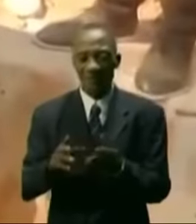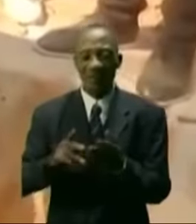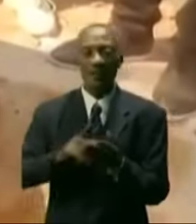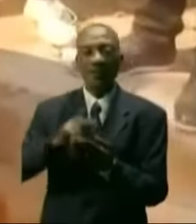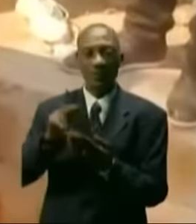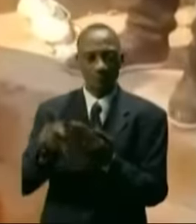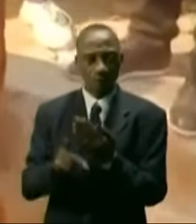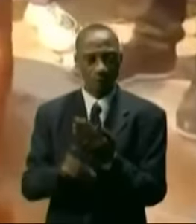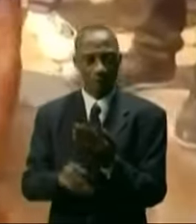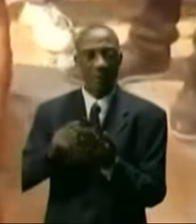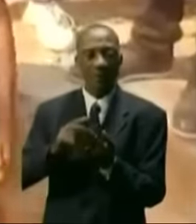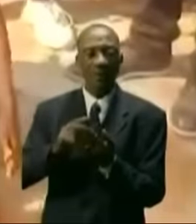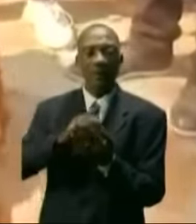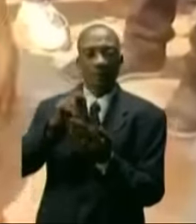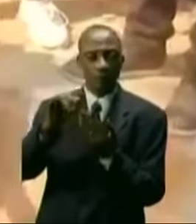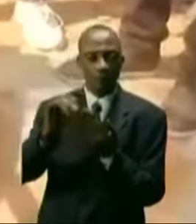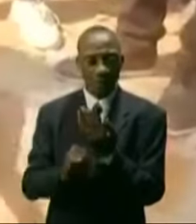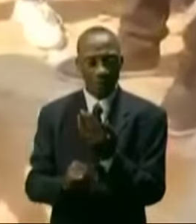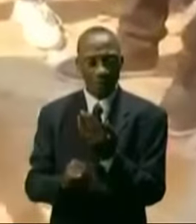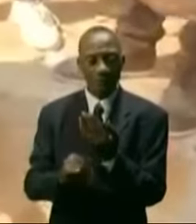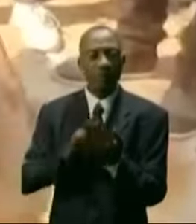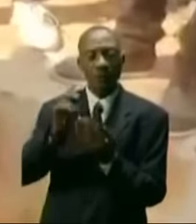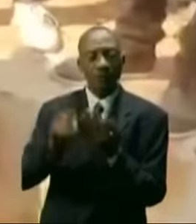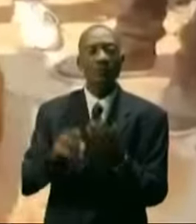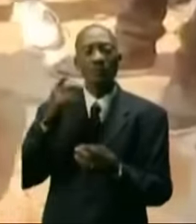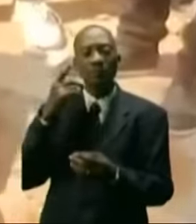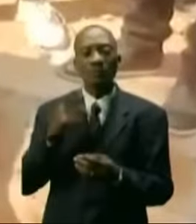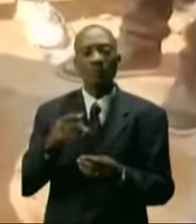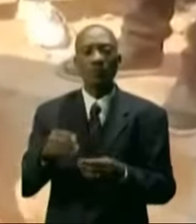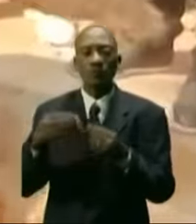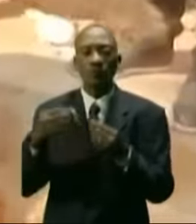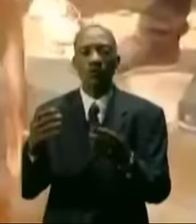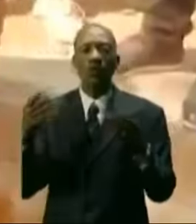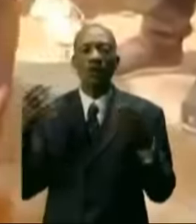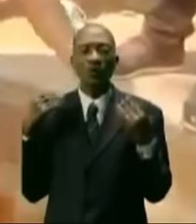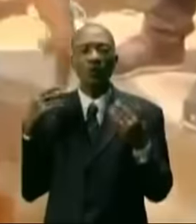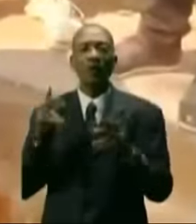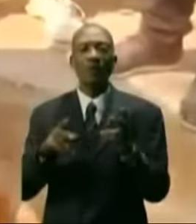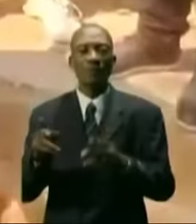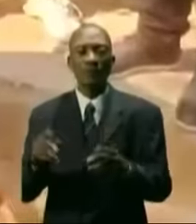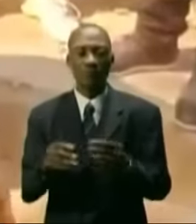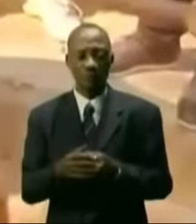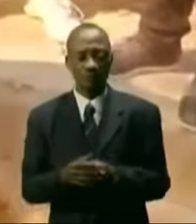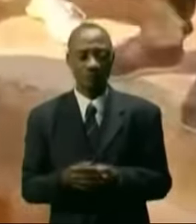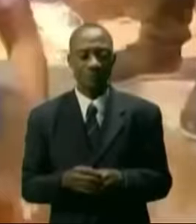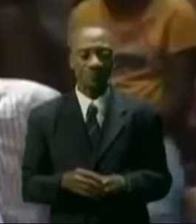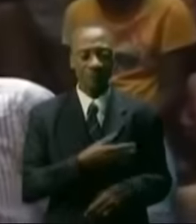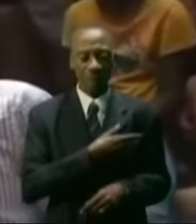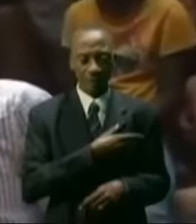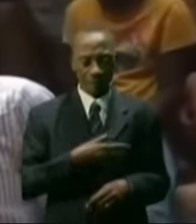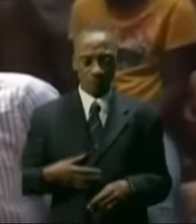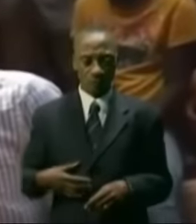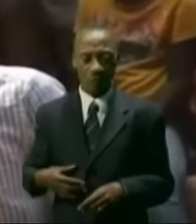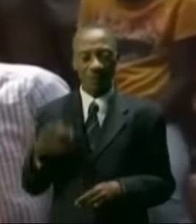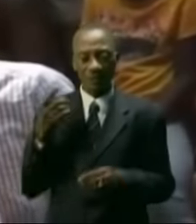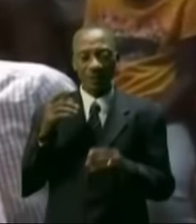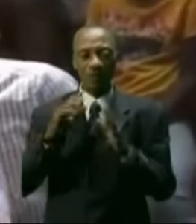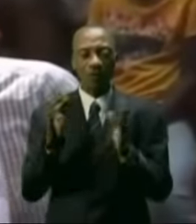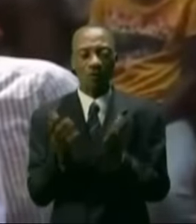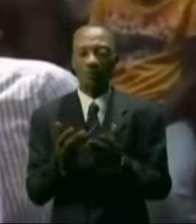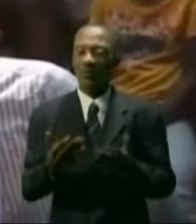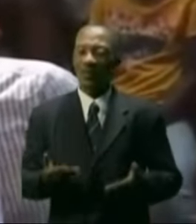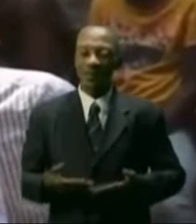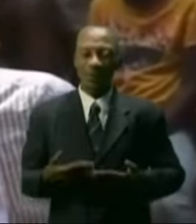qui fait en sorte que le développement là-bas se fasse plus sereinement. Le bourgmestre Oscar Mbuinga, satisfait de cette initiative, qui